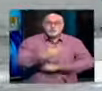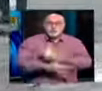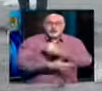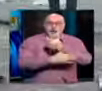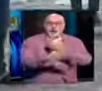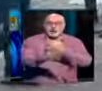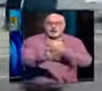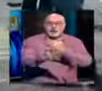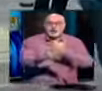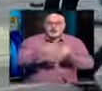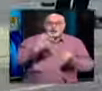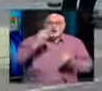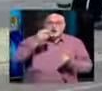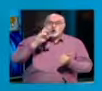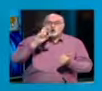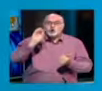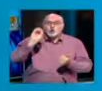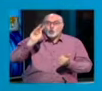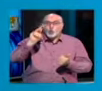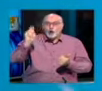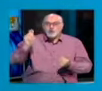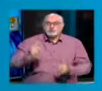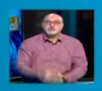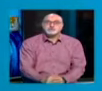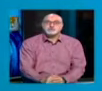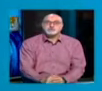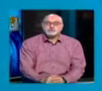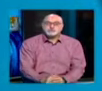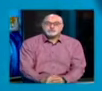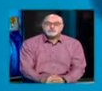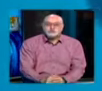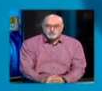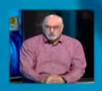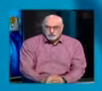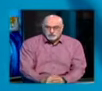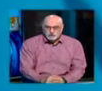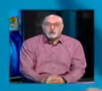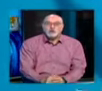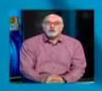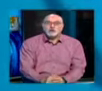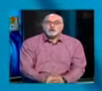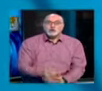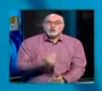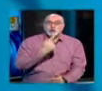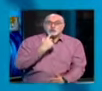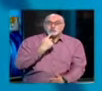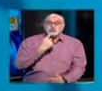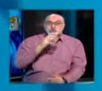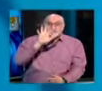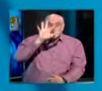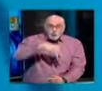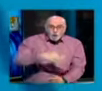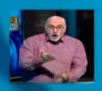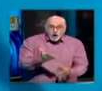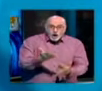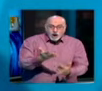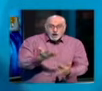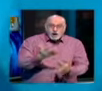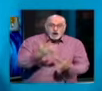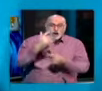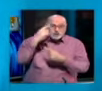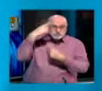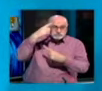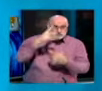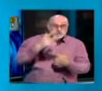وتشغيل اللاجئين الفلسطينيين الأونروا. وعلى مشارف الشهر الخامس من العدوان الصهيوني